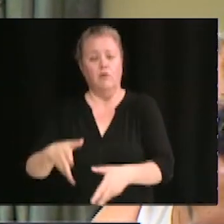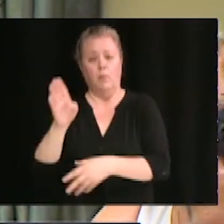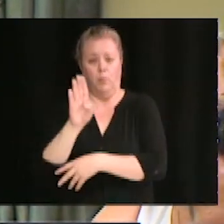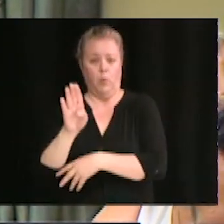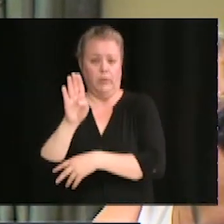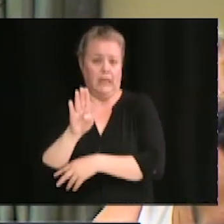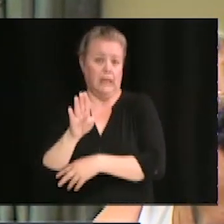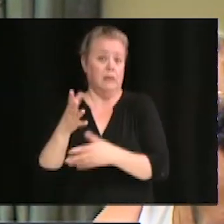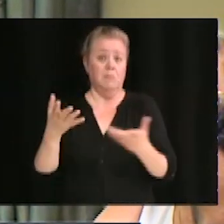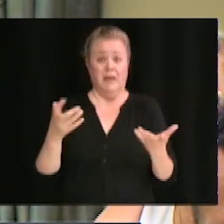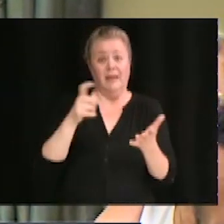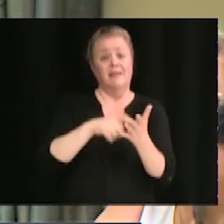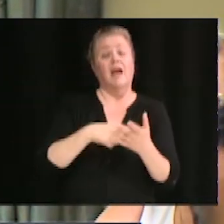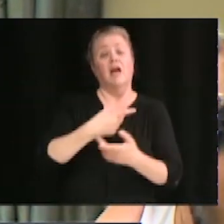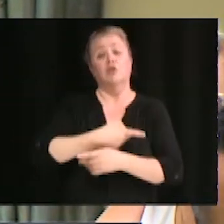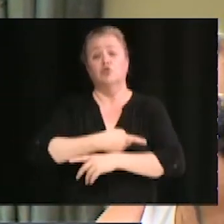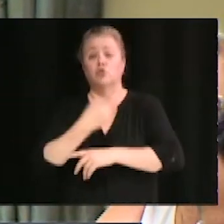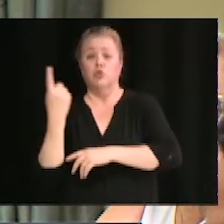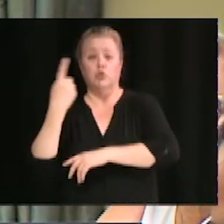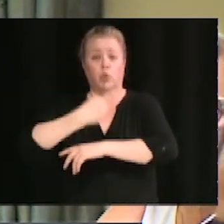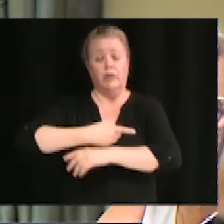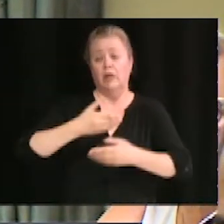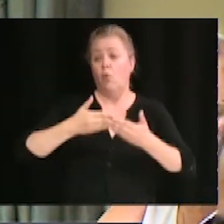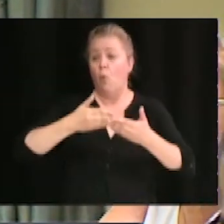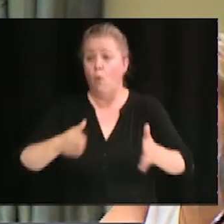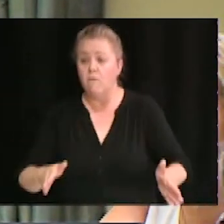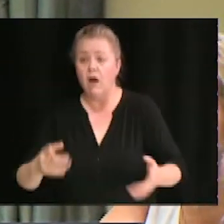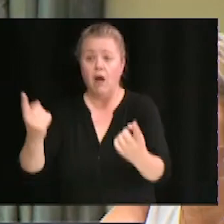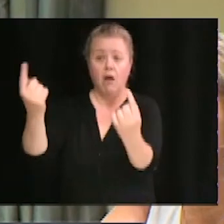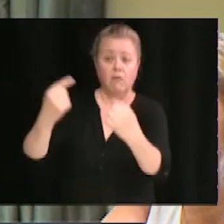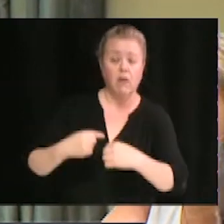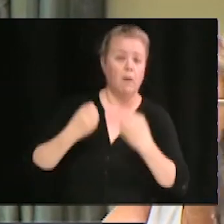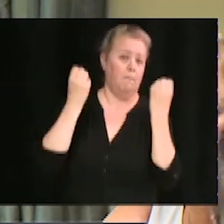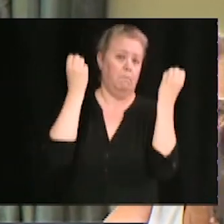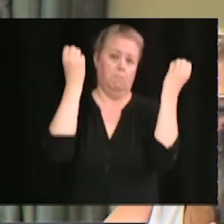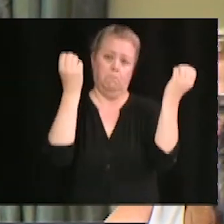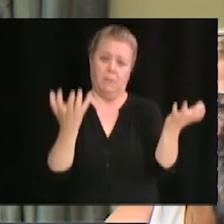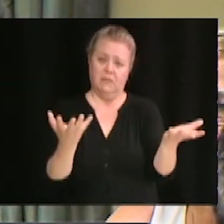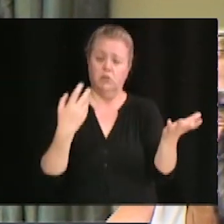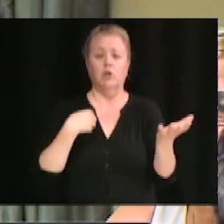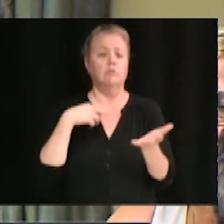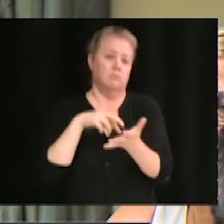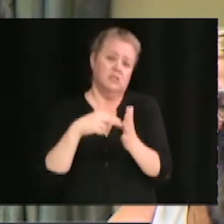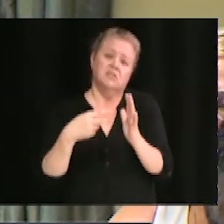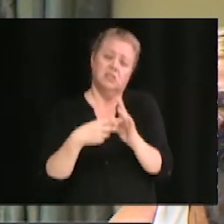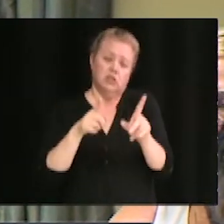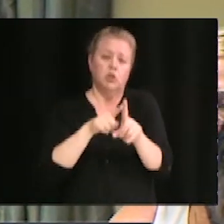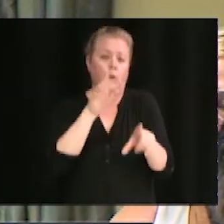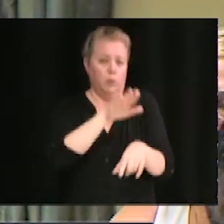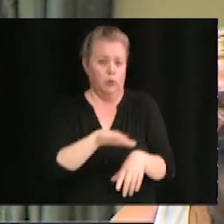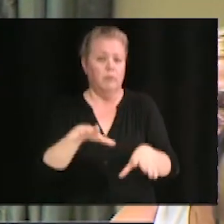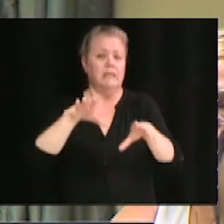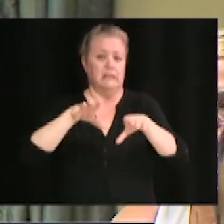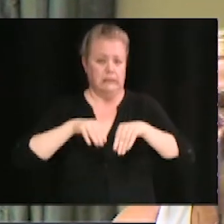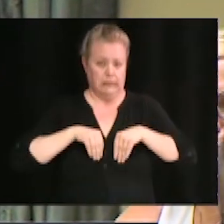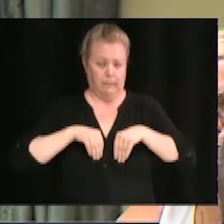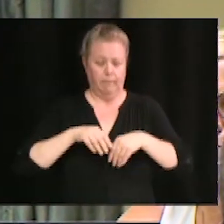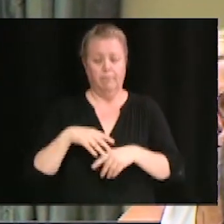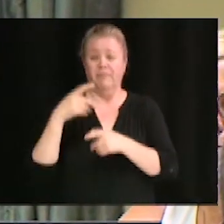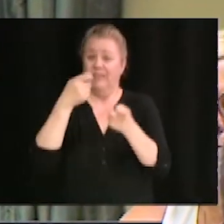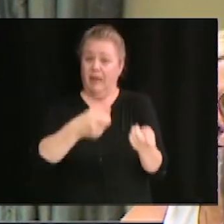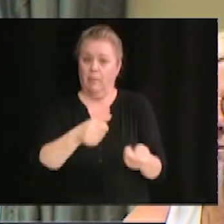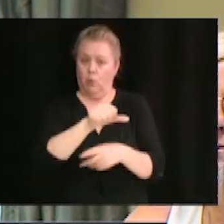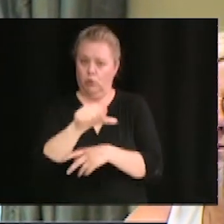règlement est réputé approuvé par les personnes à bêle à voter. C'est un dépôt? C'est pour un dépôt. 8.1.2.